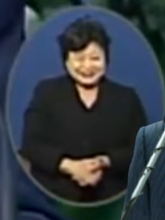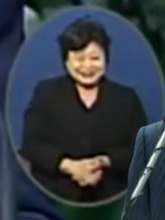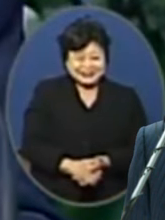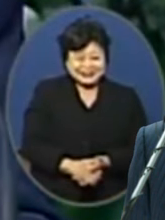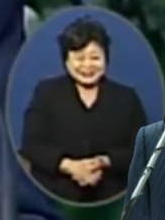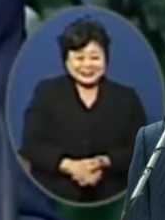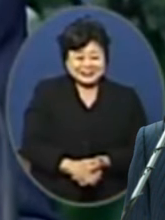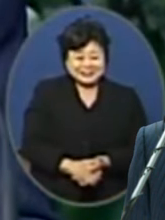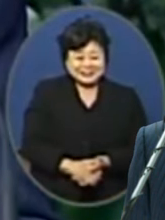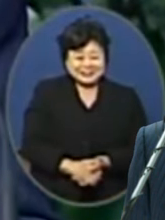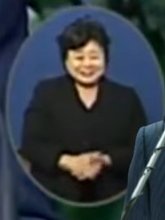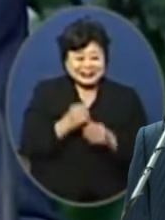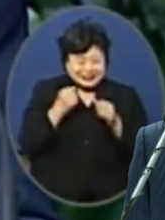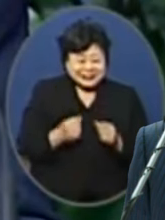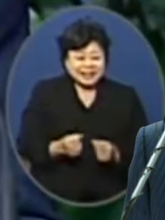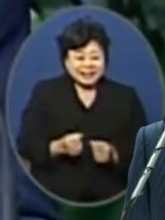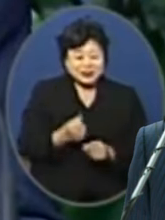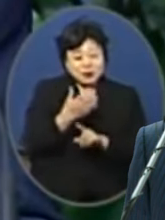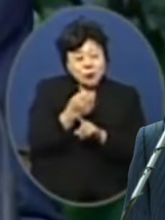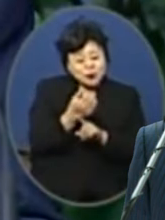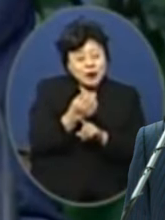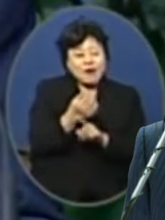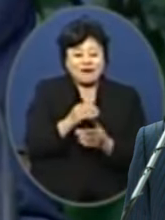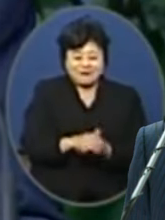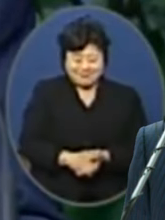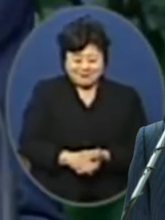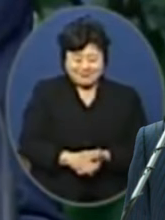것입니다 살아있는 보석이에요